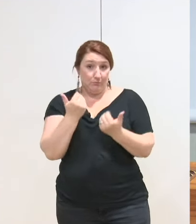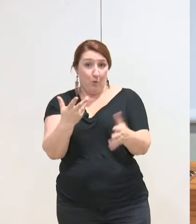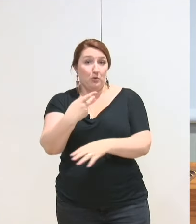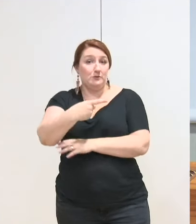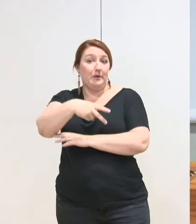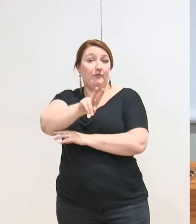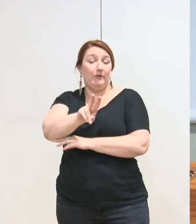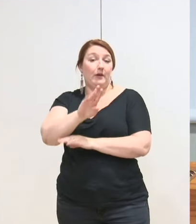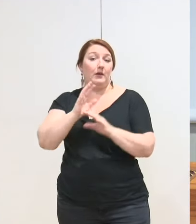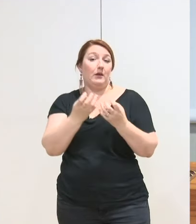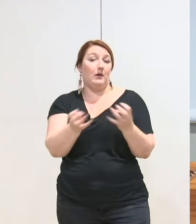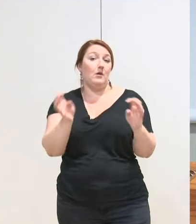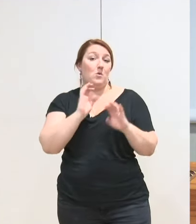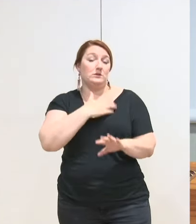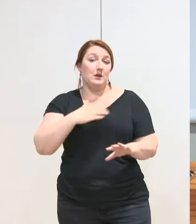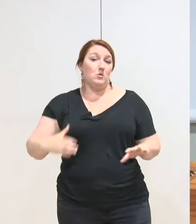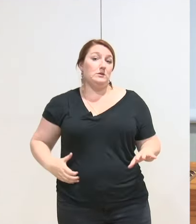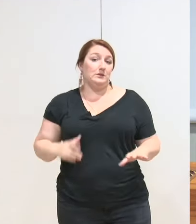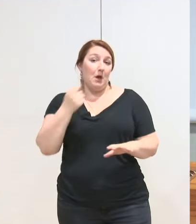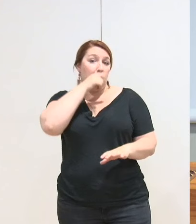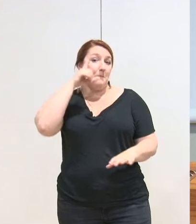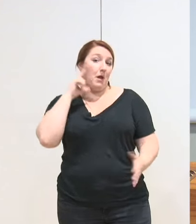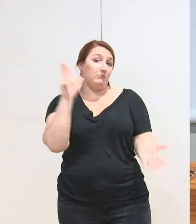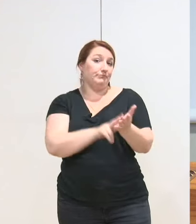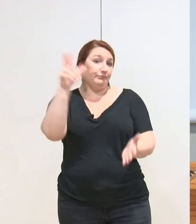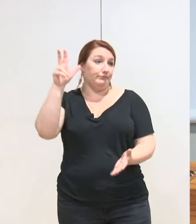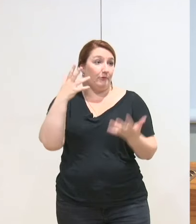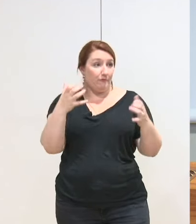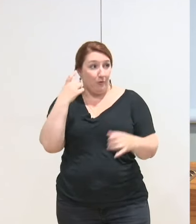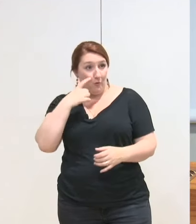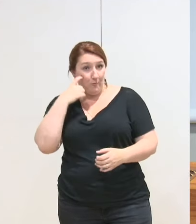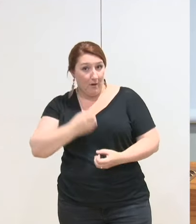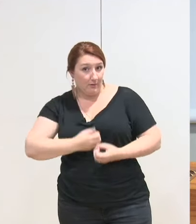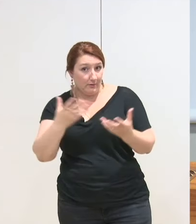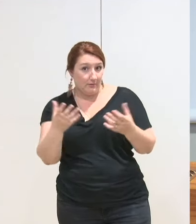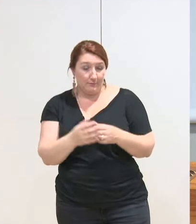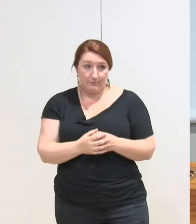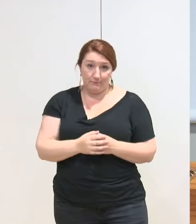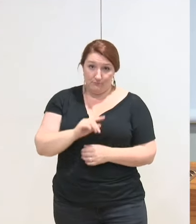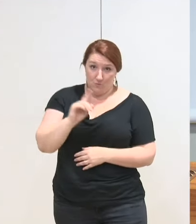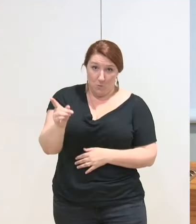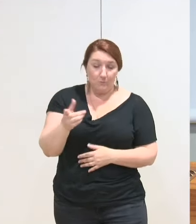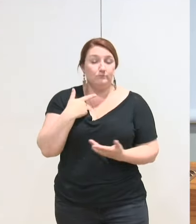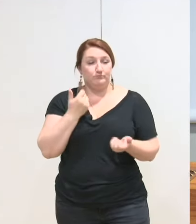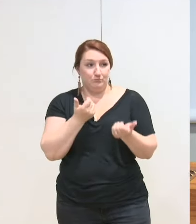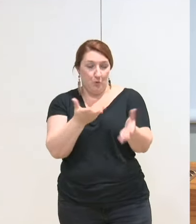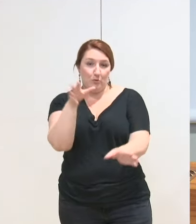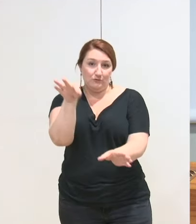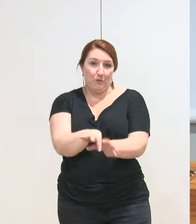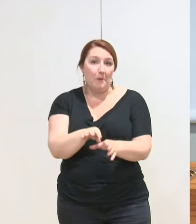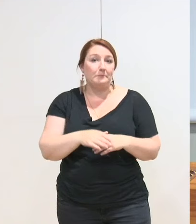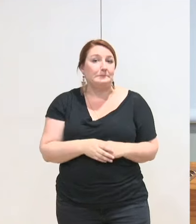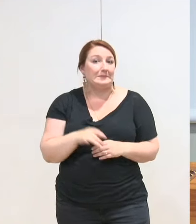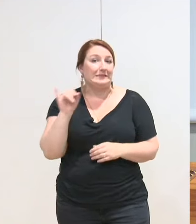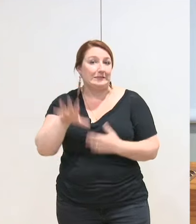municipal de mai y y a-t-il des remarques non je mets donc au voix qui ne